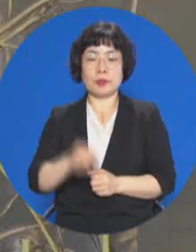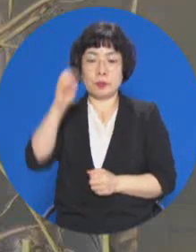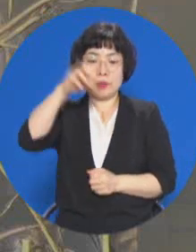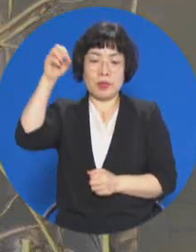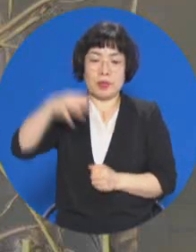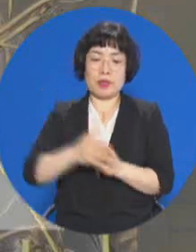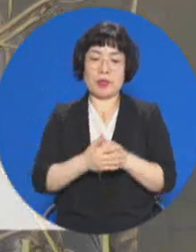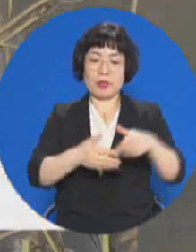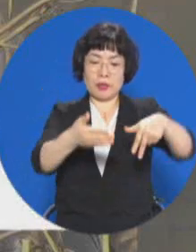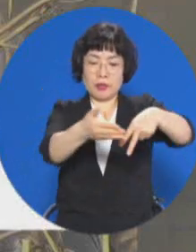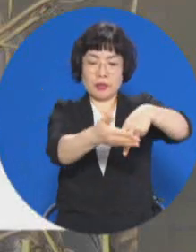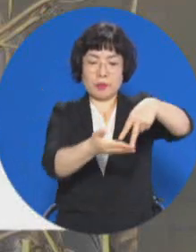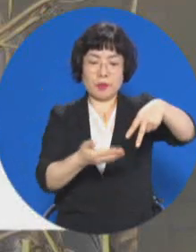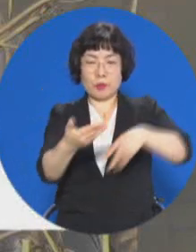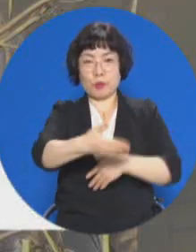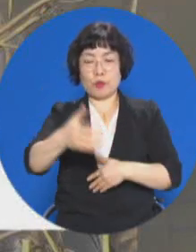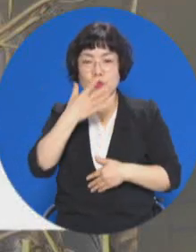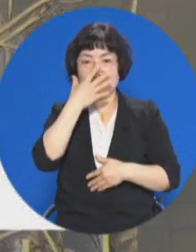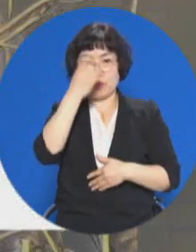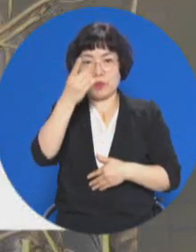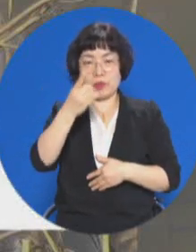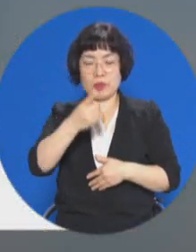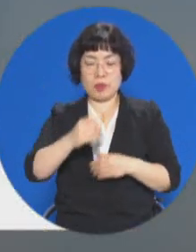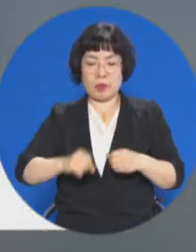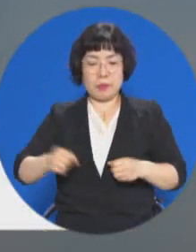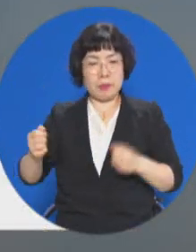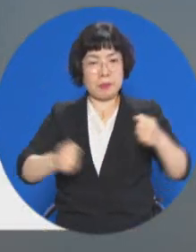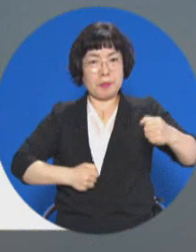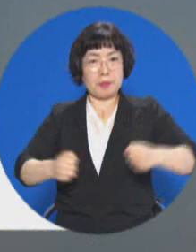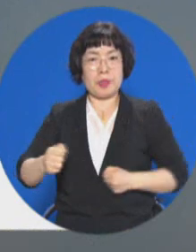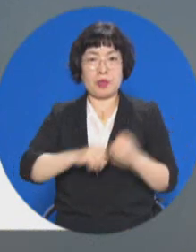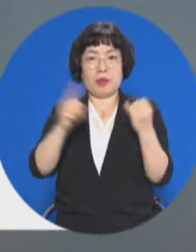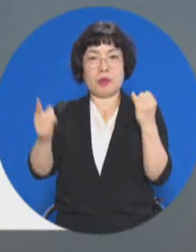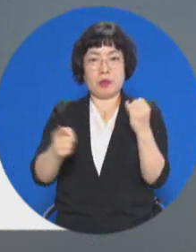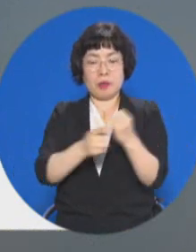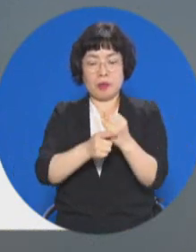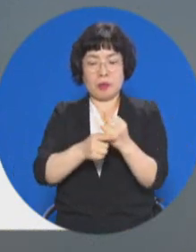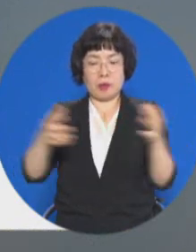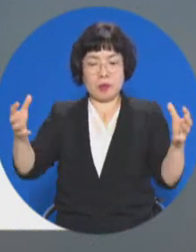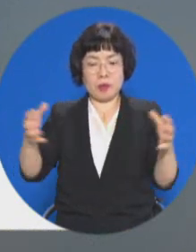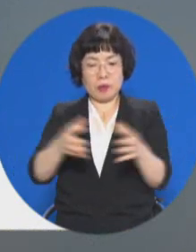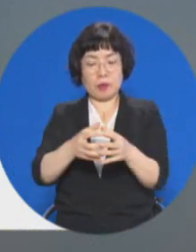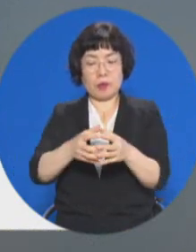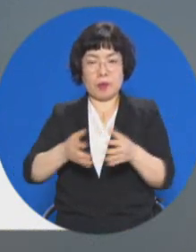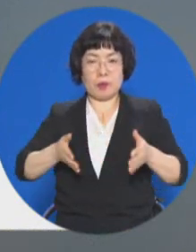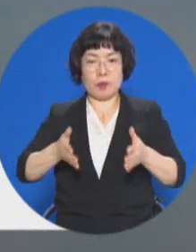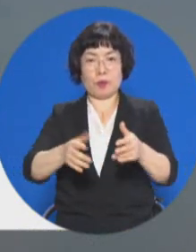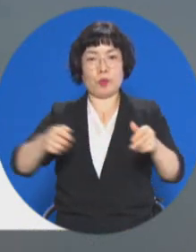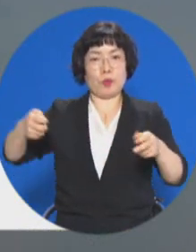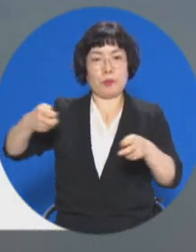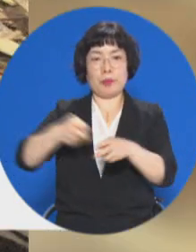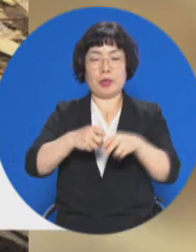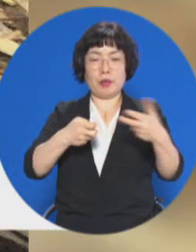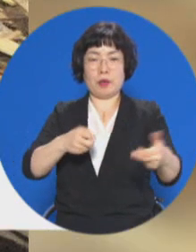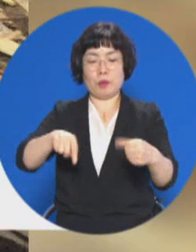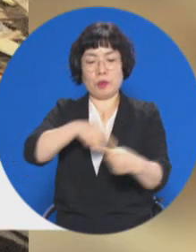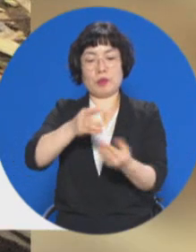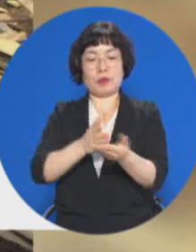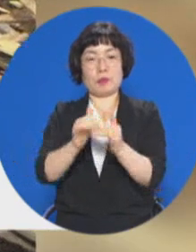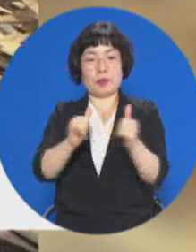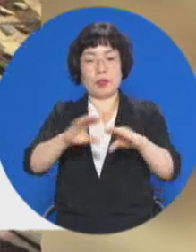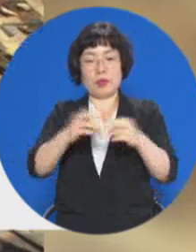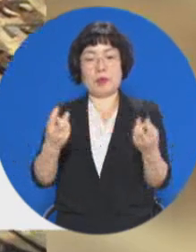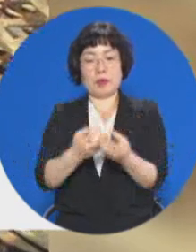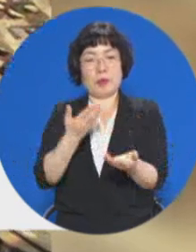광양 섬진강 일대에 이어 순천에서도 상당수의 산란기 두꺼비들이 로드킬을 당한 채 발견돼 환경활동가들이 대책을